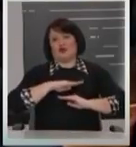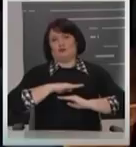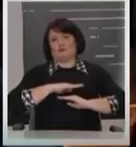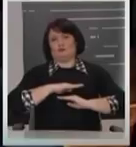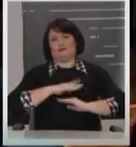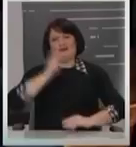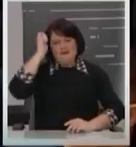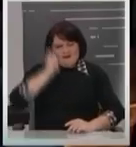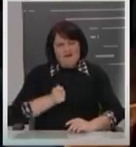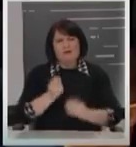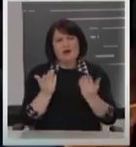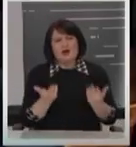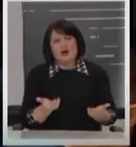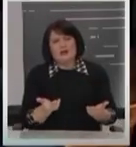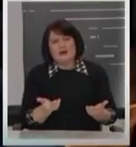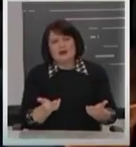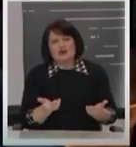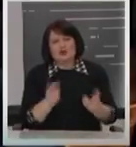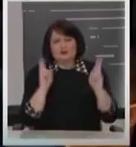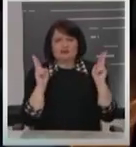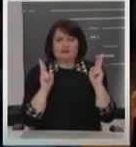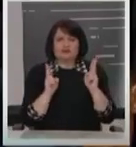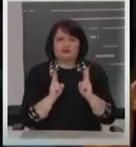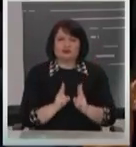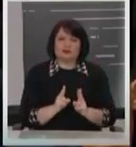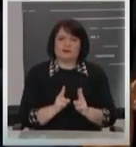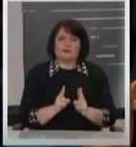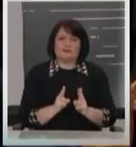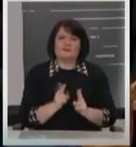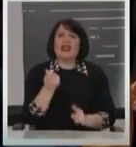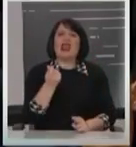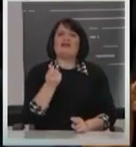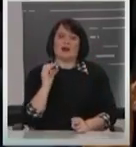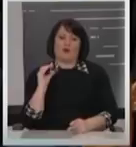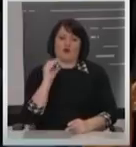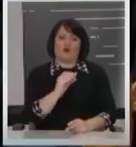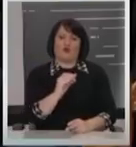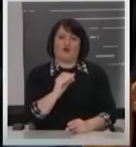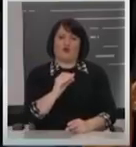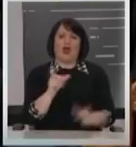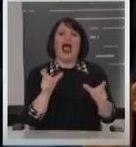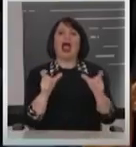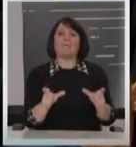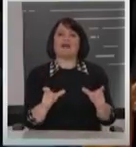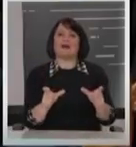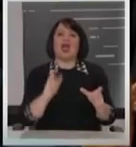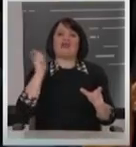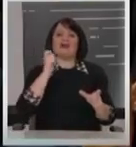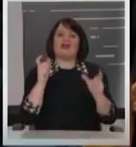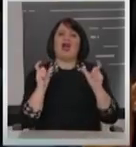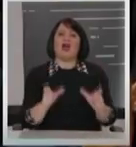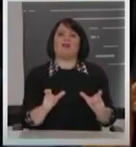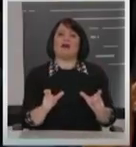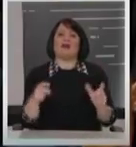θεωρώ απαράδεκτο να έχουν μειωθεί τα χρήματα για την εθνική άμυνα της χώρας από